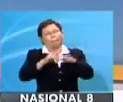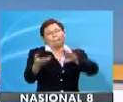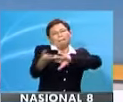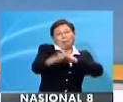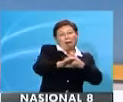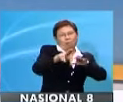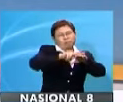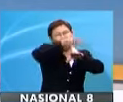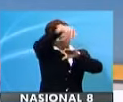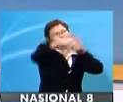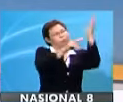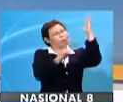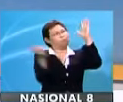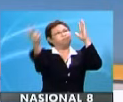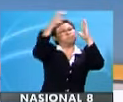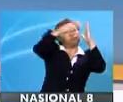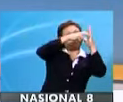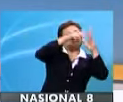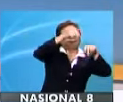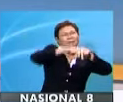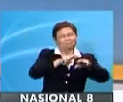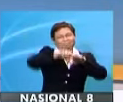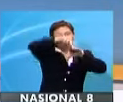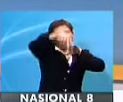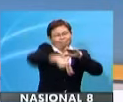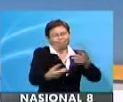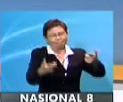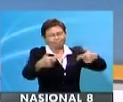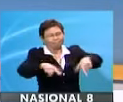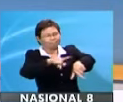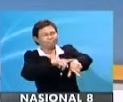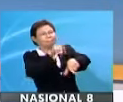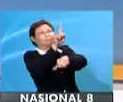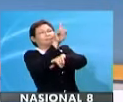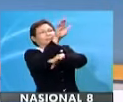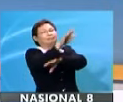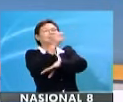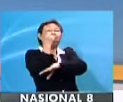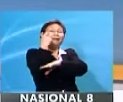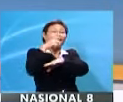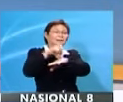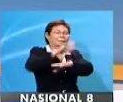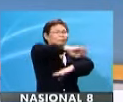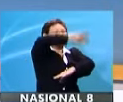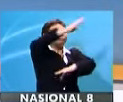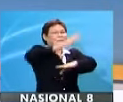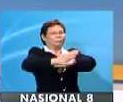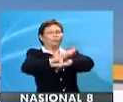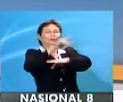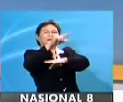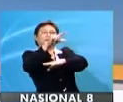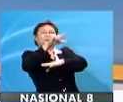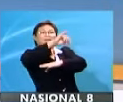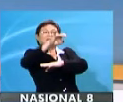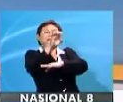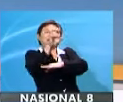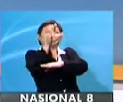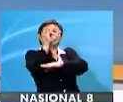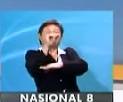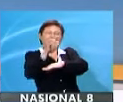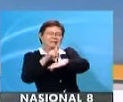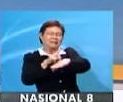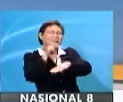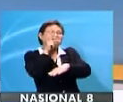tebing curam ketika melakukan terjunan kejadian berlaku kira-kira jam 1 petang tadi di puncak gunung jerai gurun Kedah